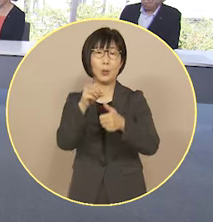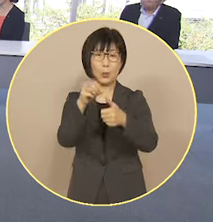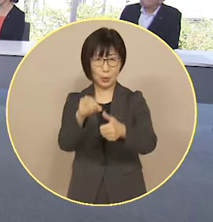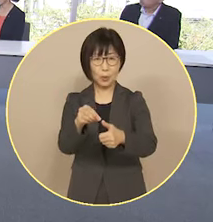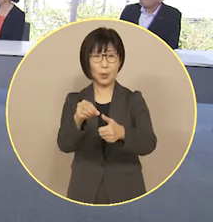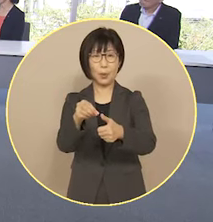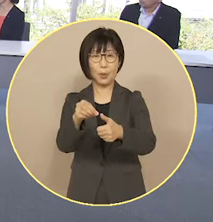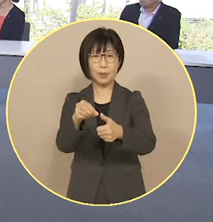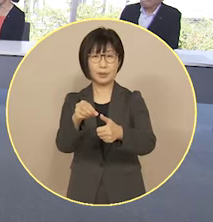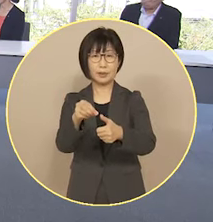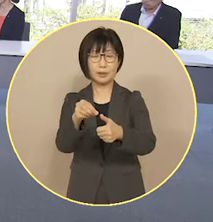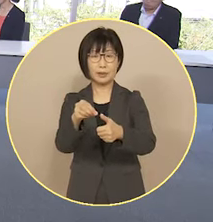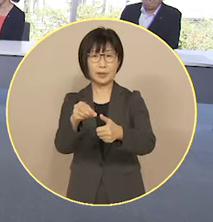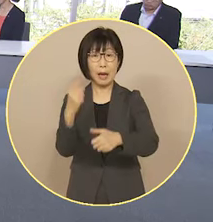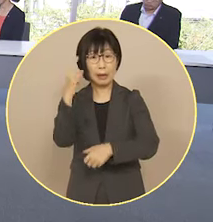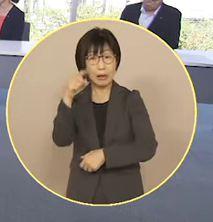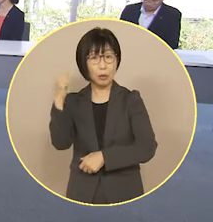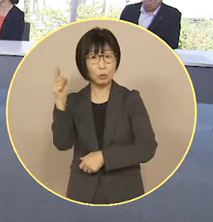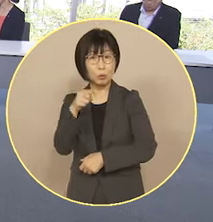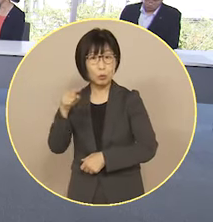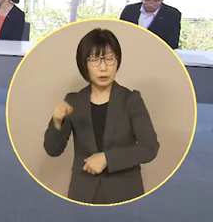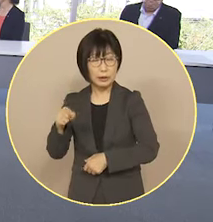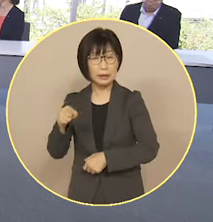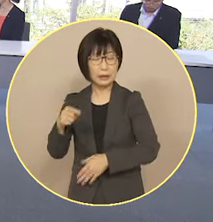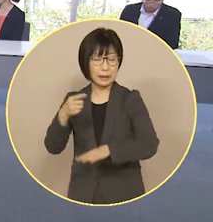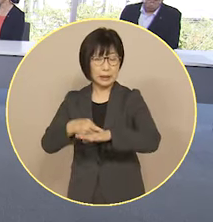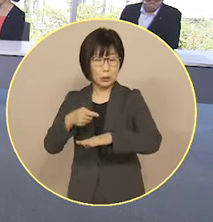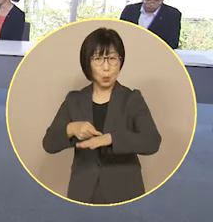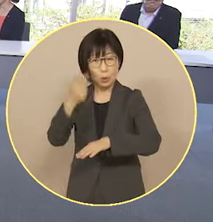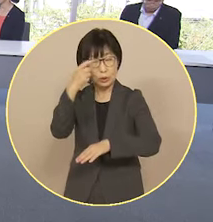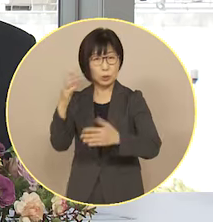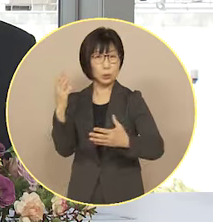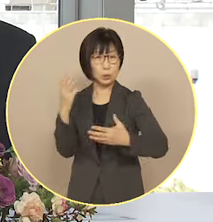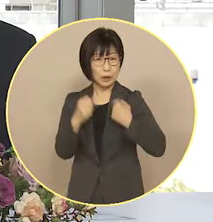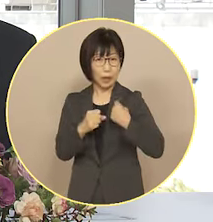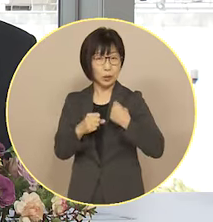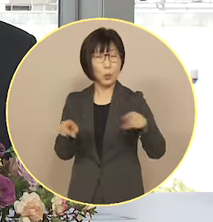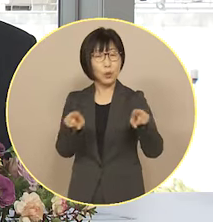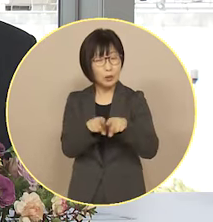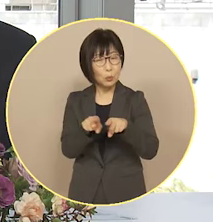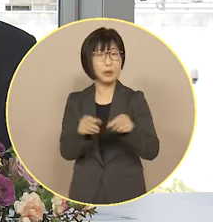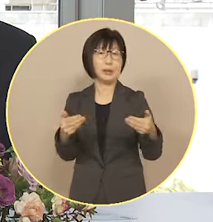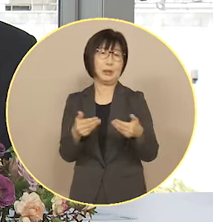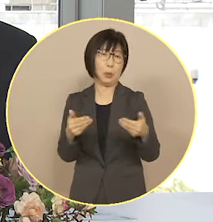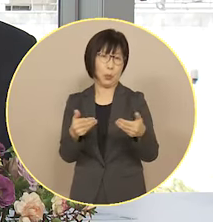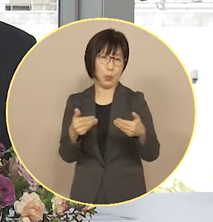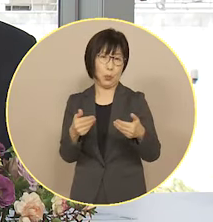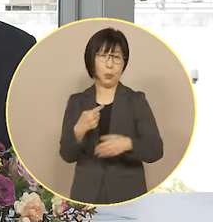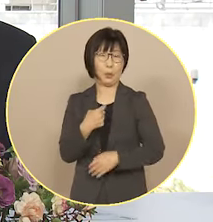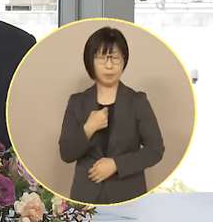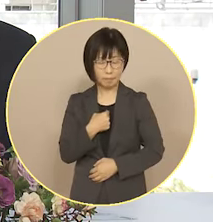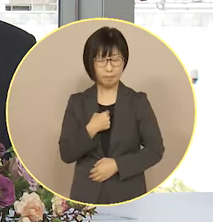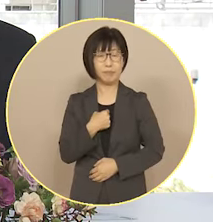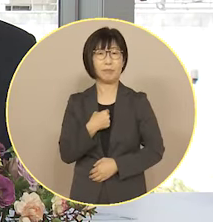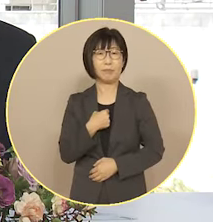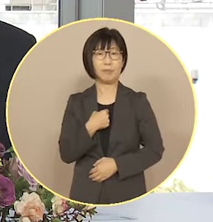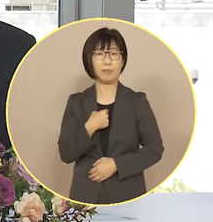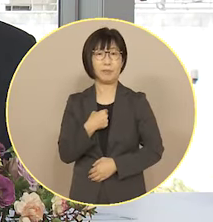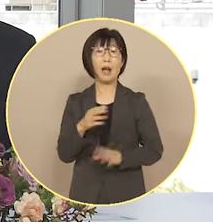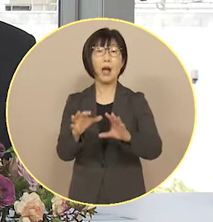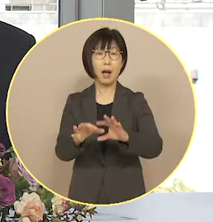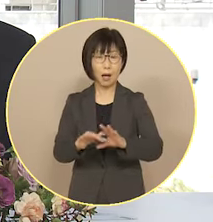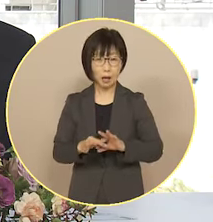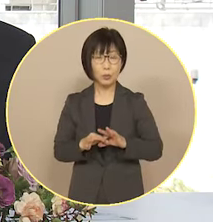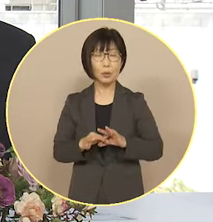方それから外国人技能10修世の方などと一緒に汗を流して働いておりましたです